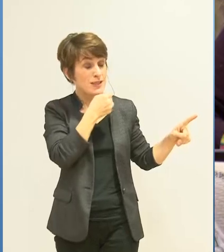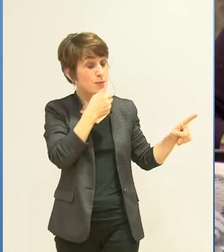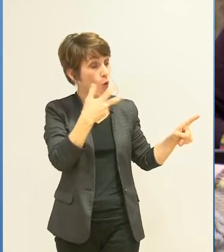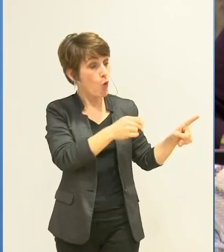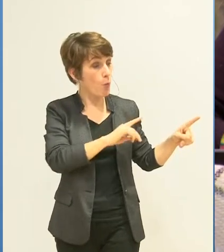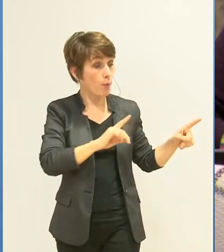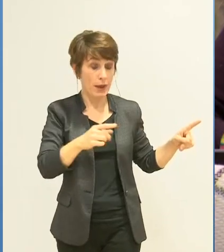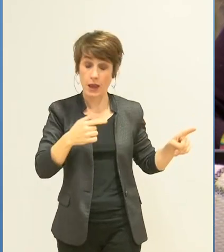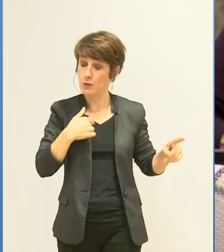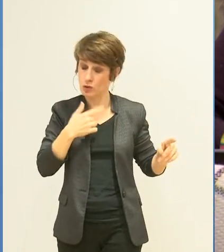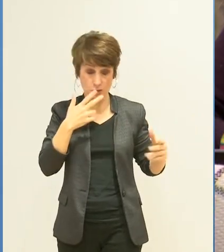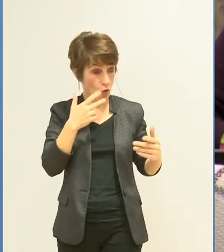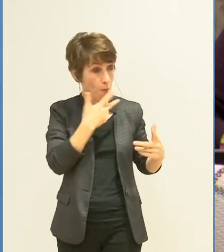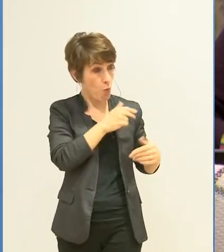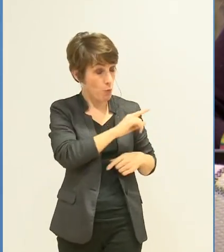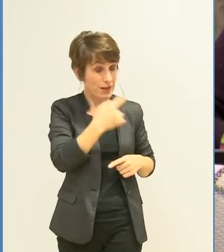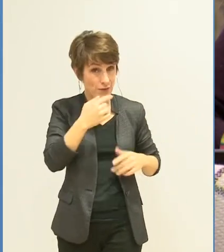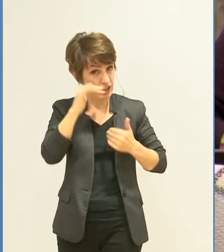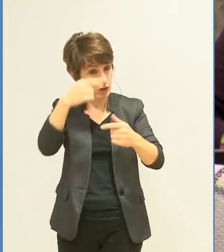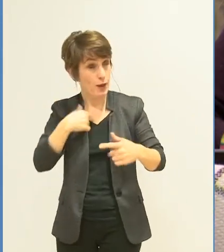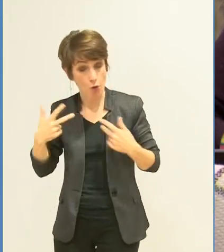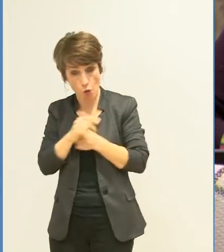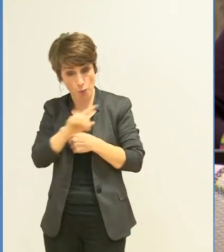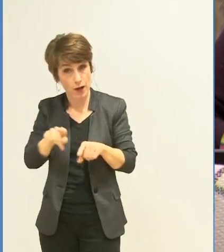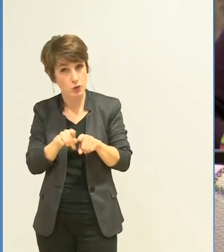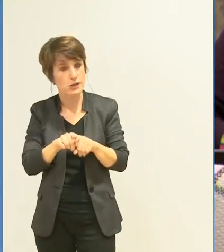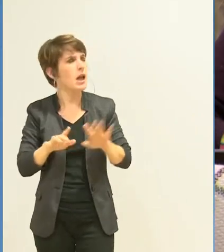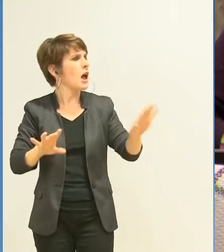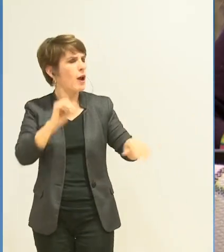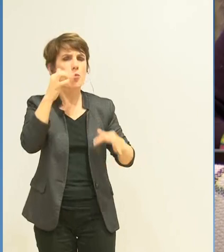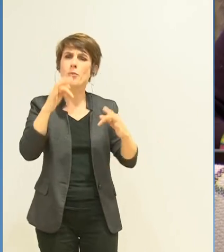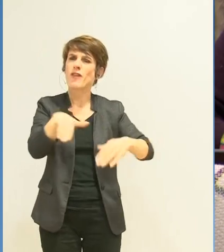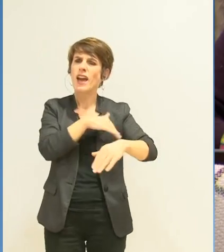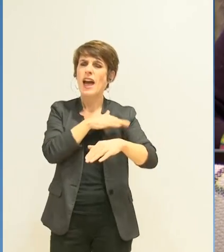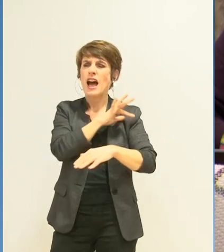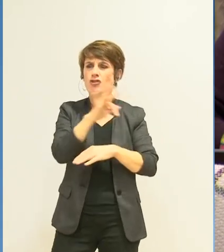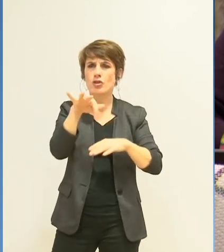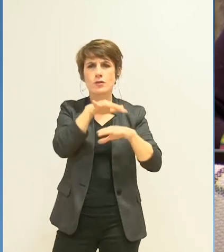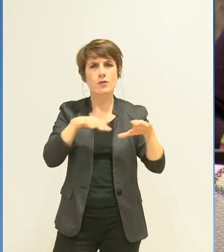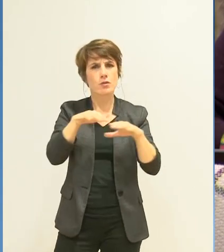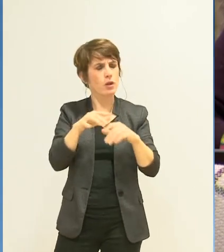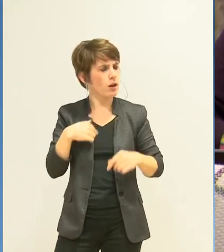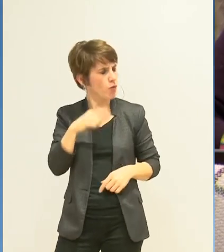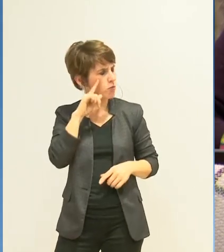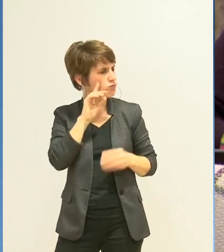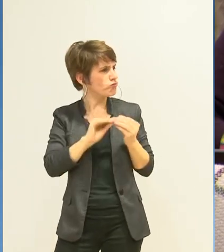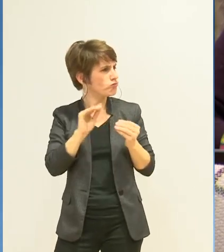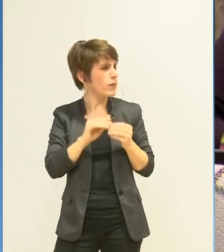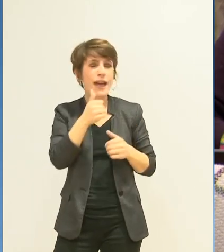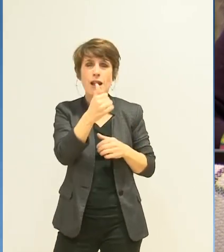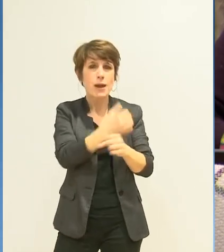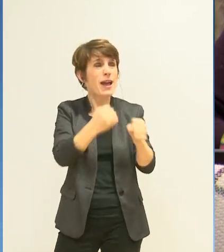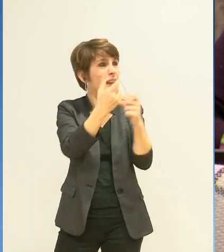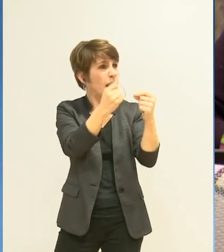pas beaucoup moins de trois minutes d'abord pour vous dire que sur l' agence france ok je suis surpris parce que elle quand même elle trouve quand même son argent sur les marchés financières mon avis elle crée pas sa monnaie